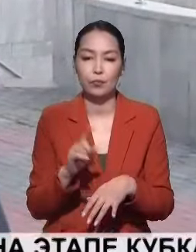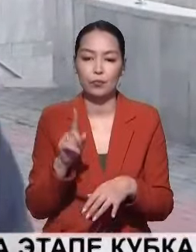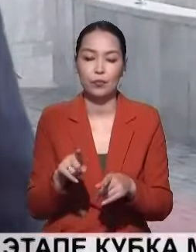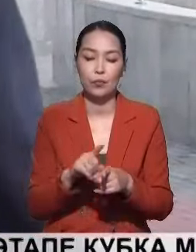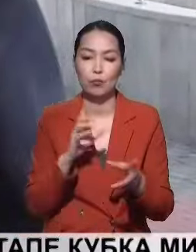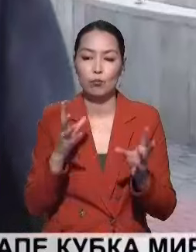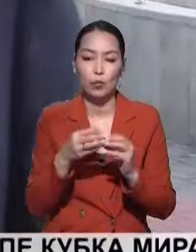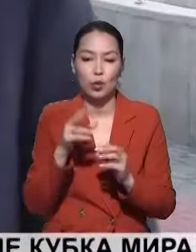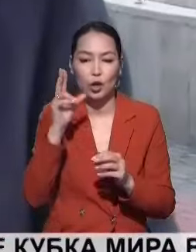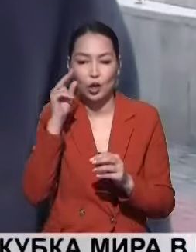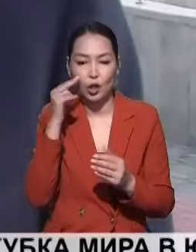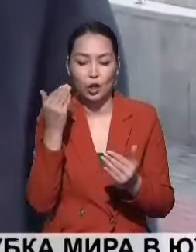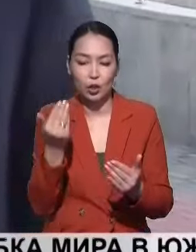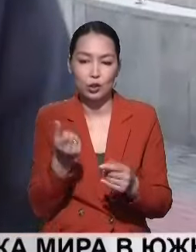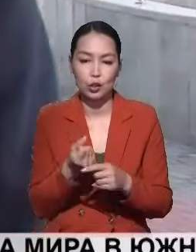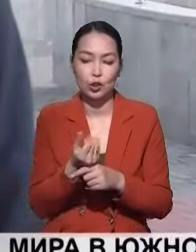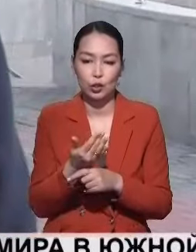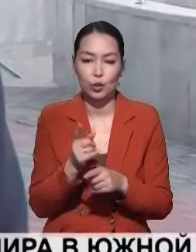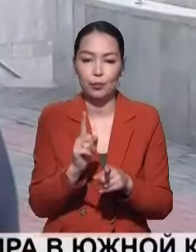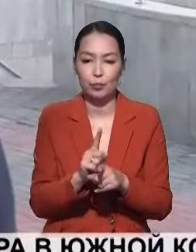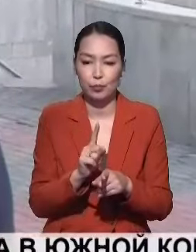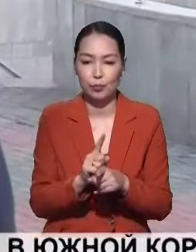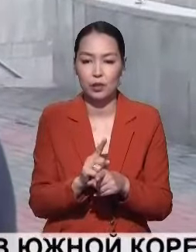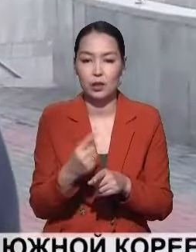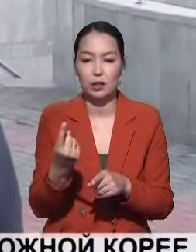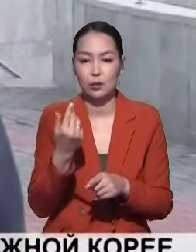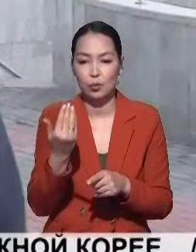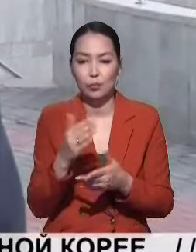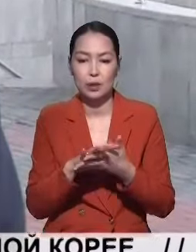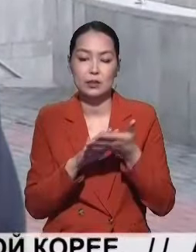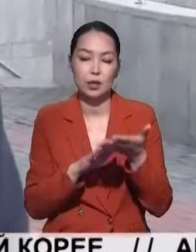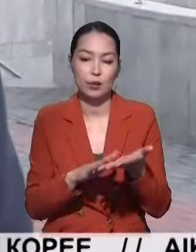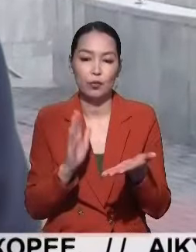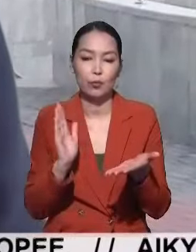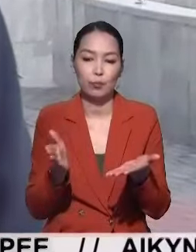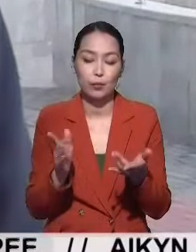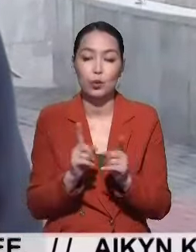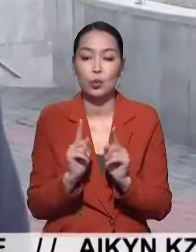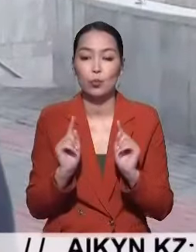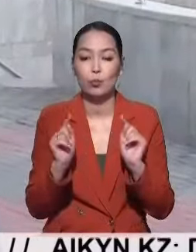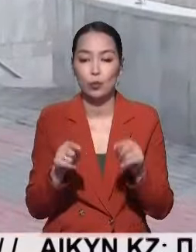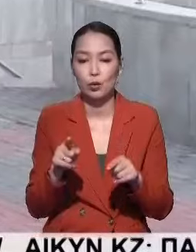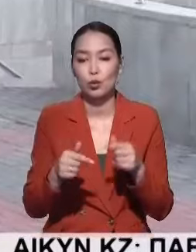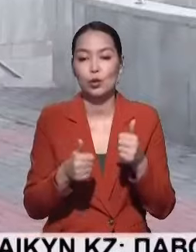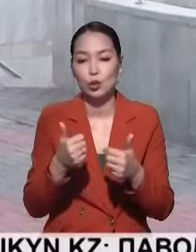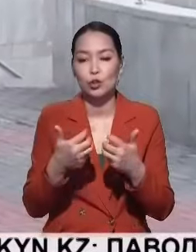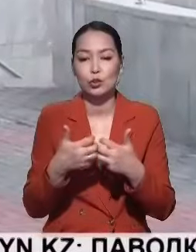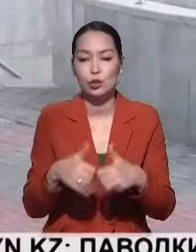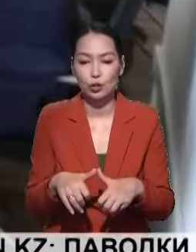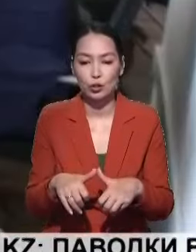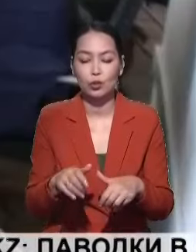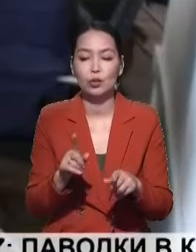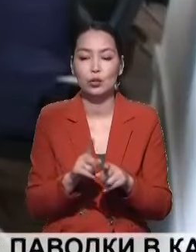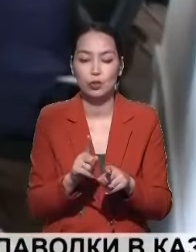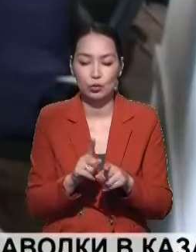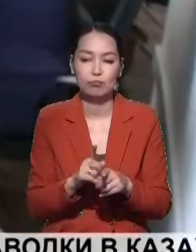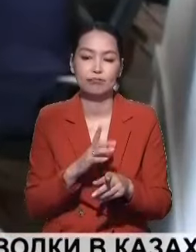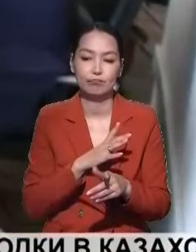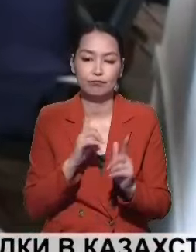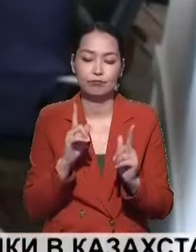количество времени, там несколько месяцев. Теперь, если даже одна заявка будет поступать, то конкурс считается состоявшимся. Кроме